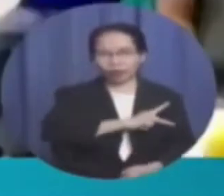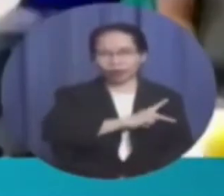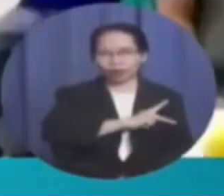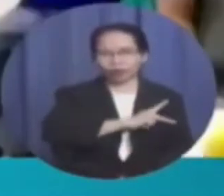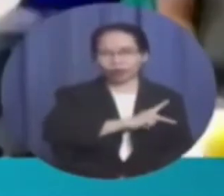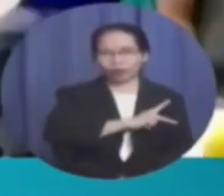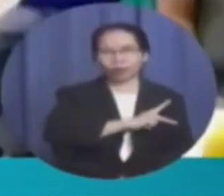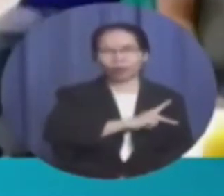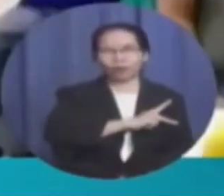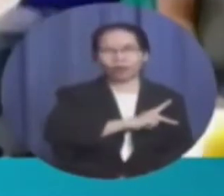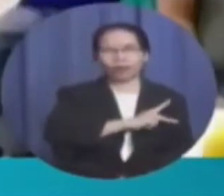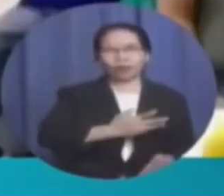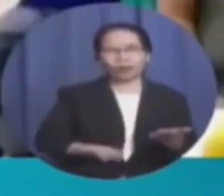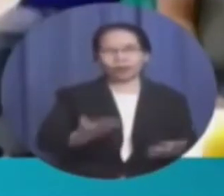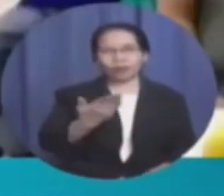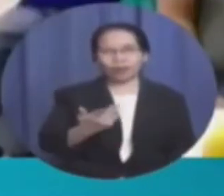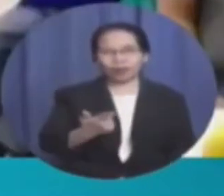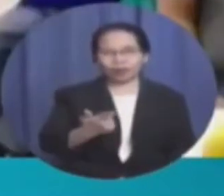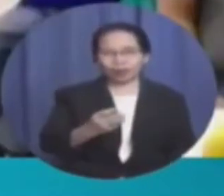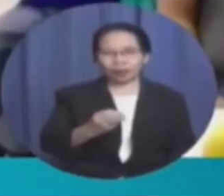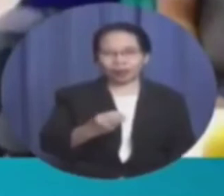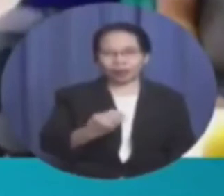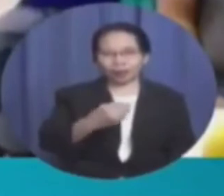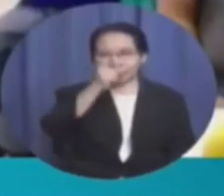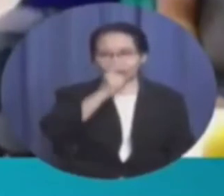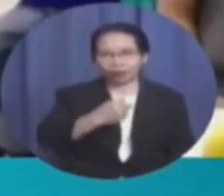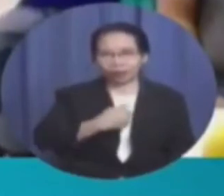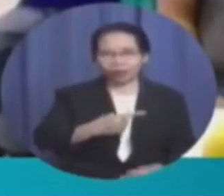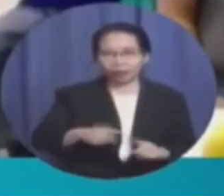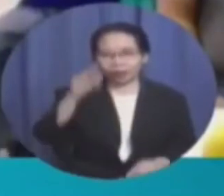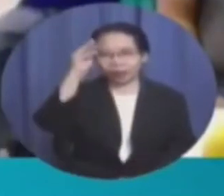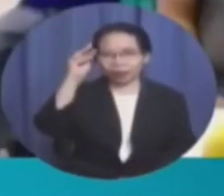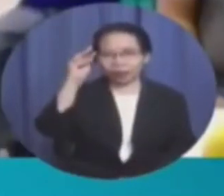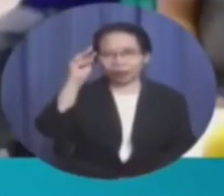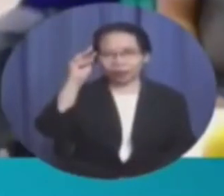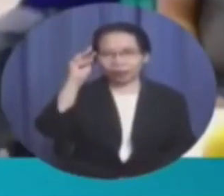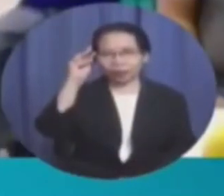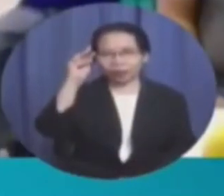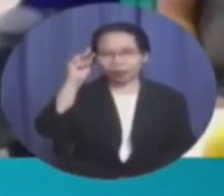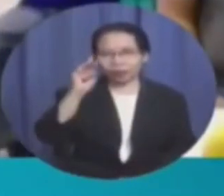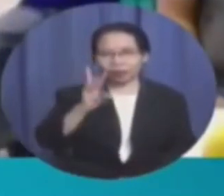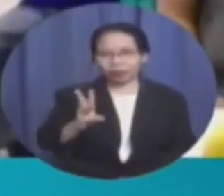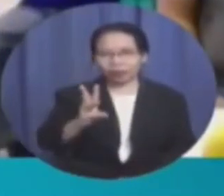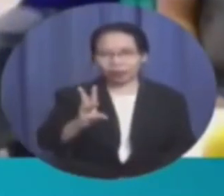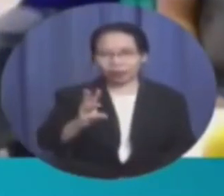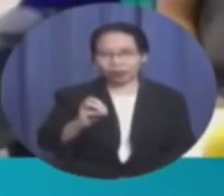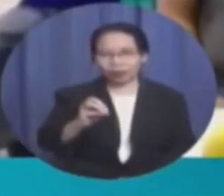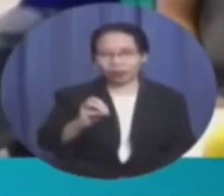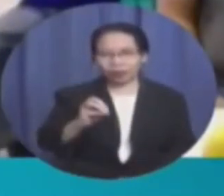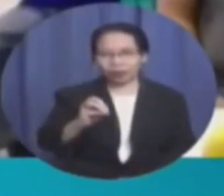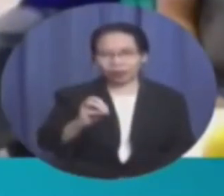personal. Siguro mga 20 anyos ako noon, pero siya mga 70 ng mahigit